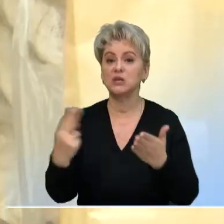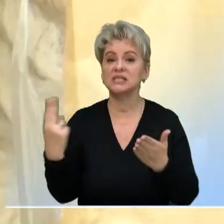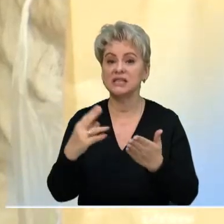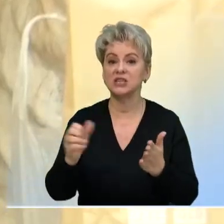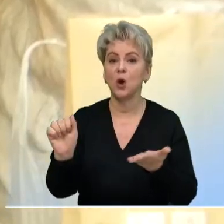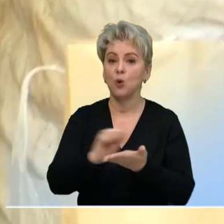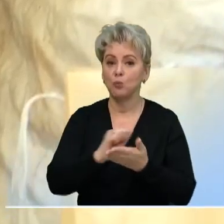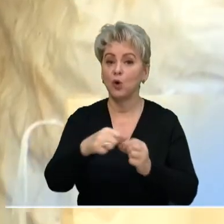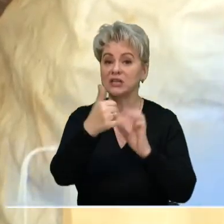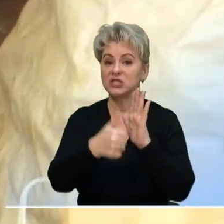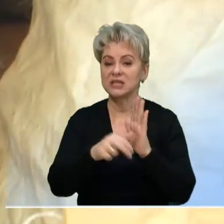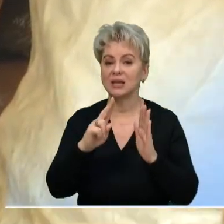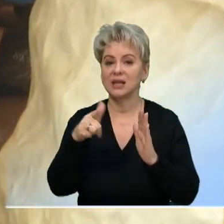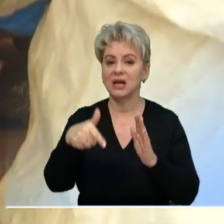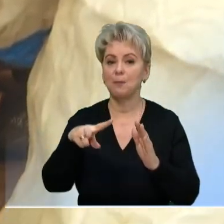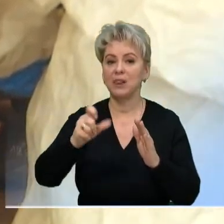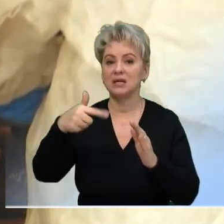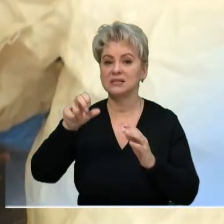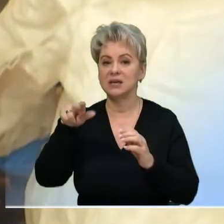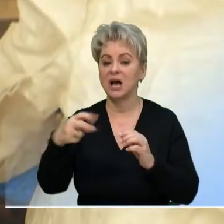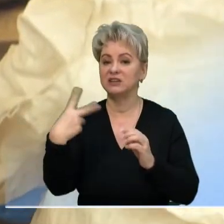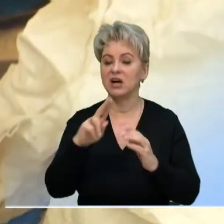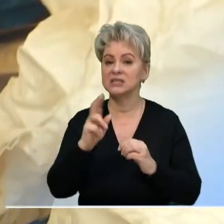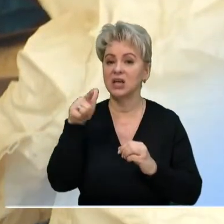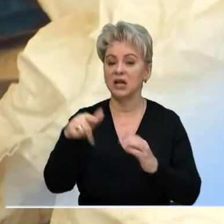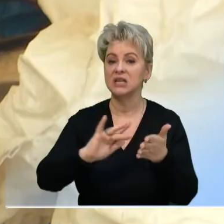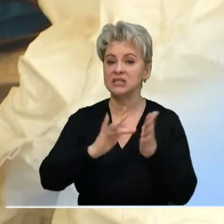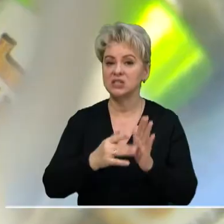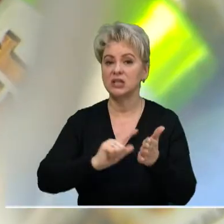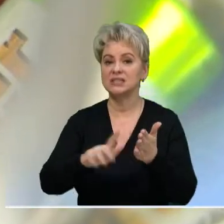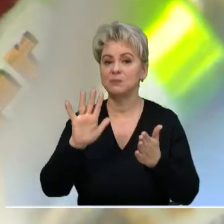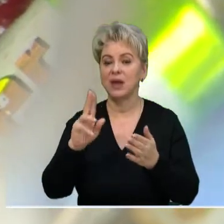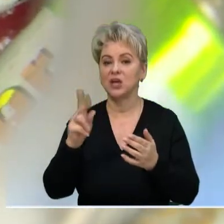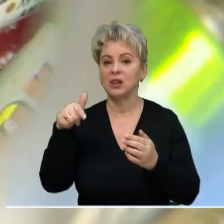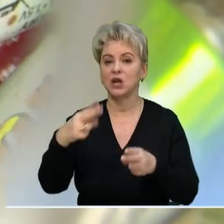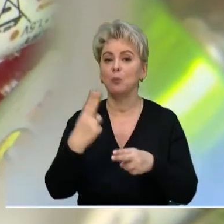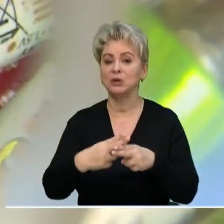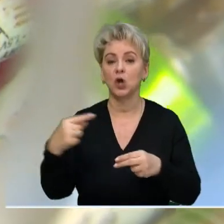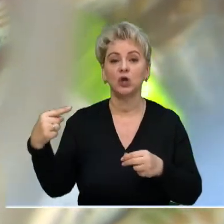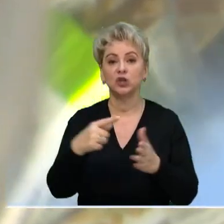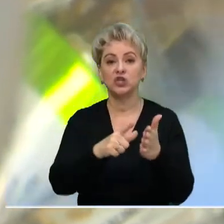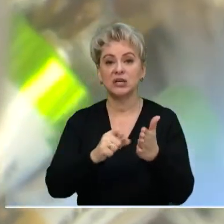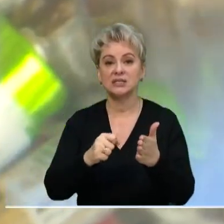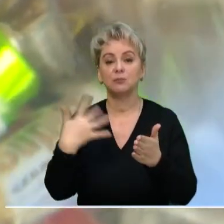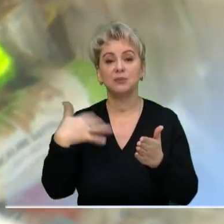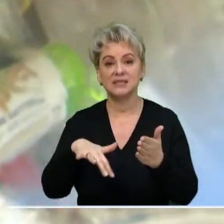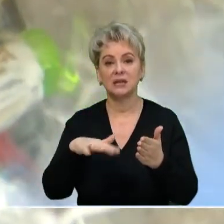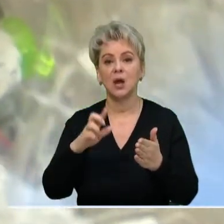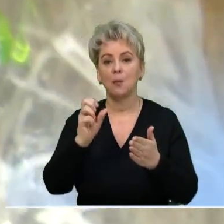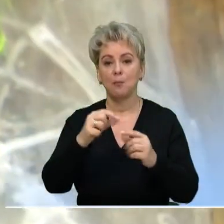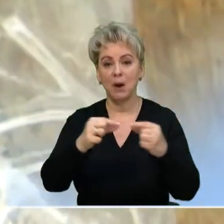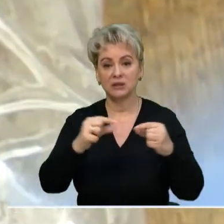центнера макулатуры, 16 килограмм пластика, 20 килограмм стекла, 75 килограмм металла и 1750